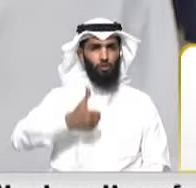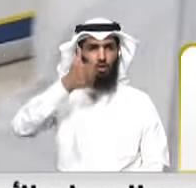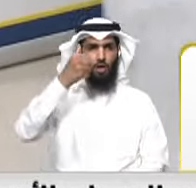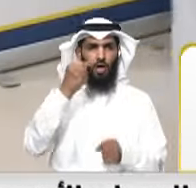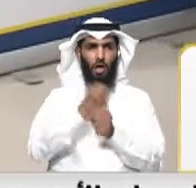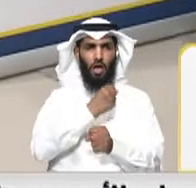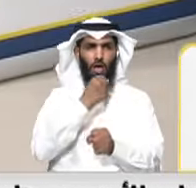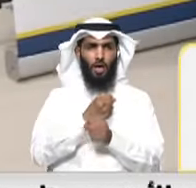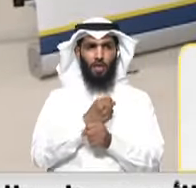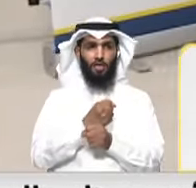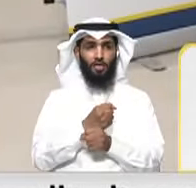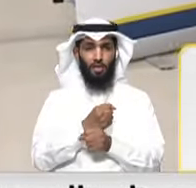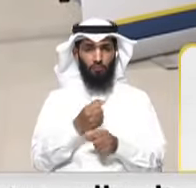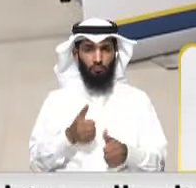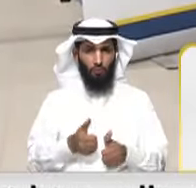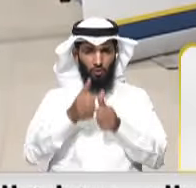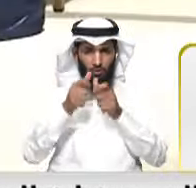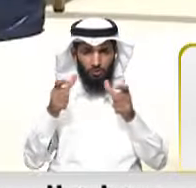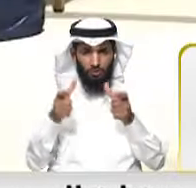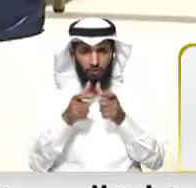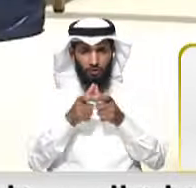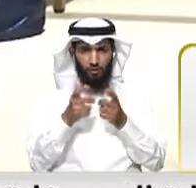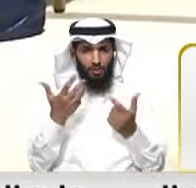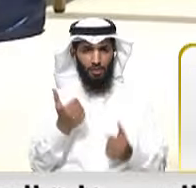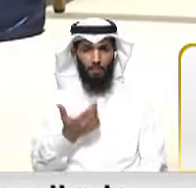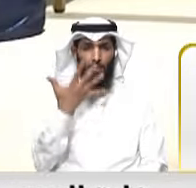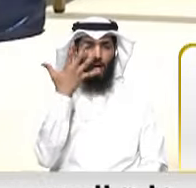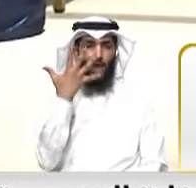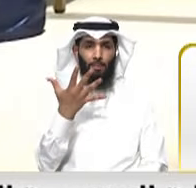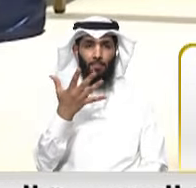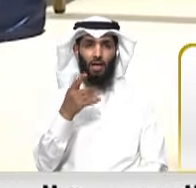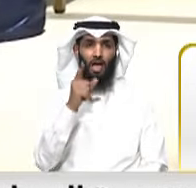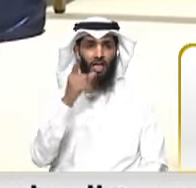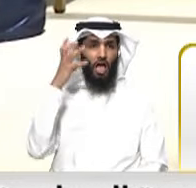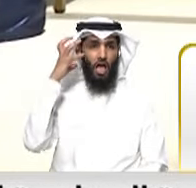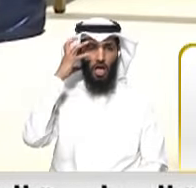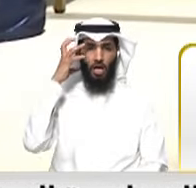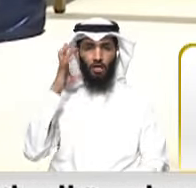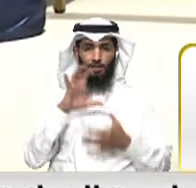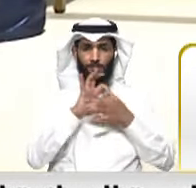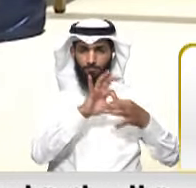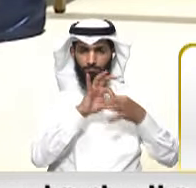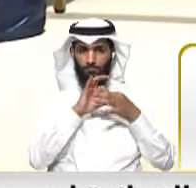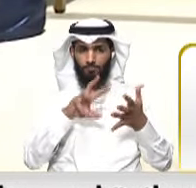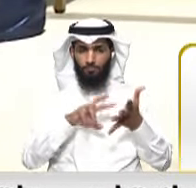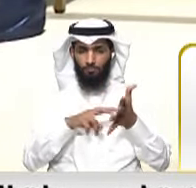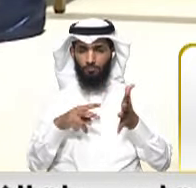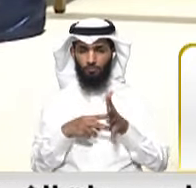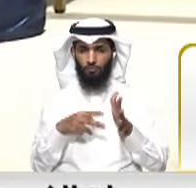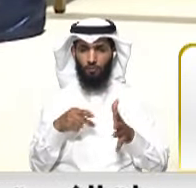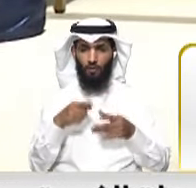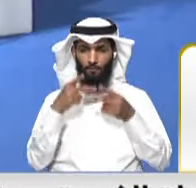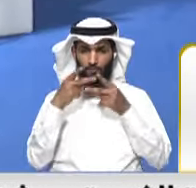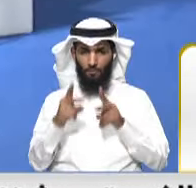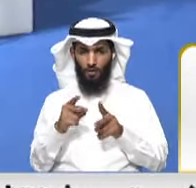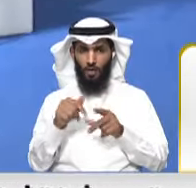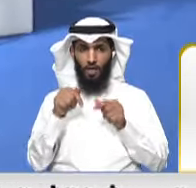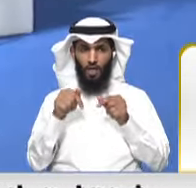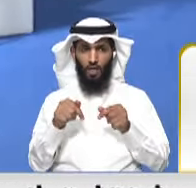للدفعة الخامسة الذي أقامته الهيئة العامة لشؤون ذوي الإعاقة مع معهد البناء البشرية، والتي أتى ضمن